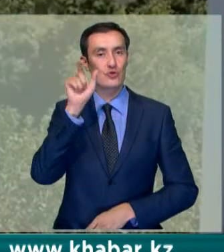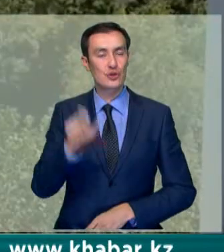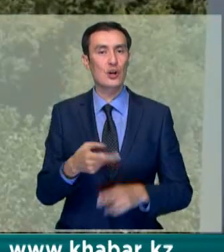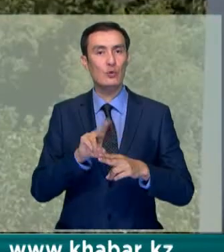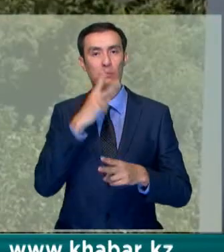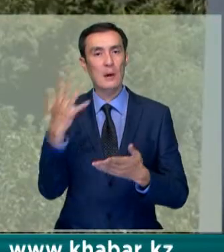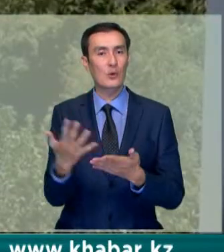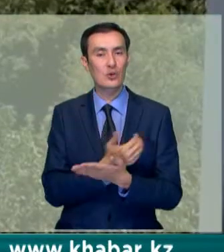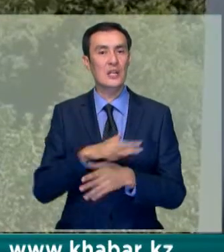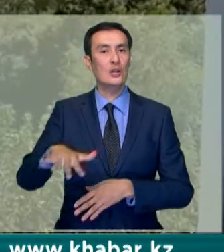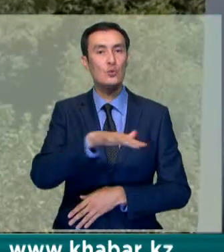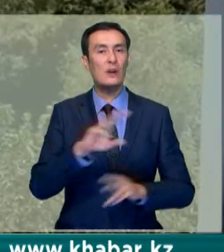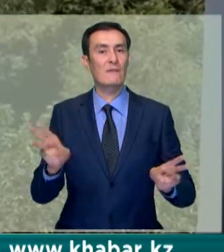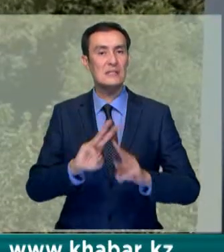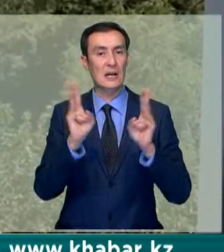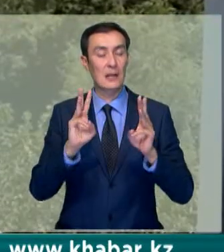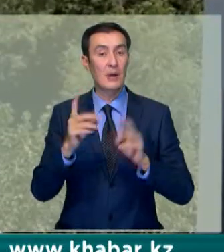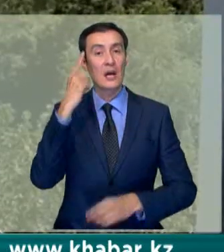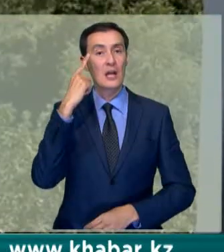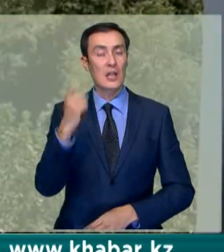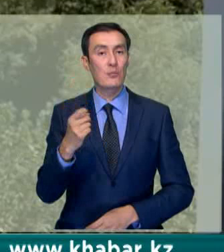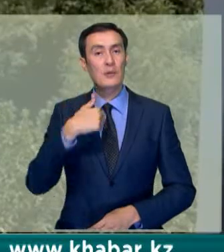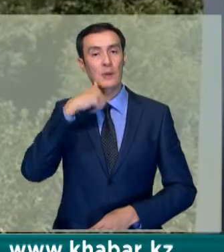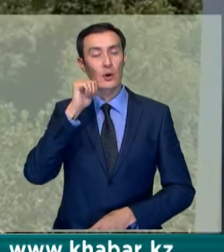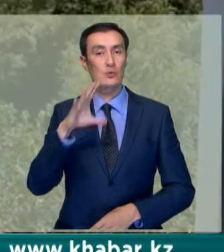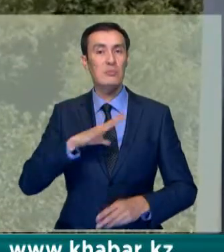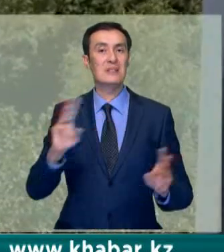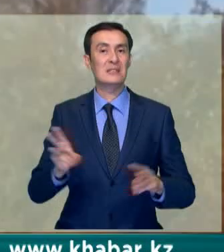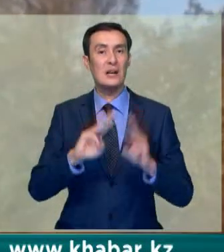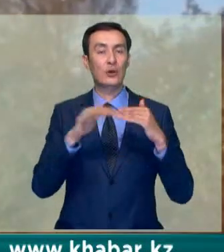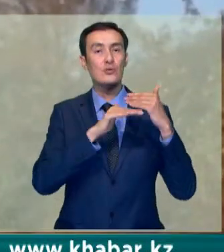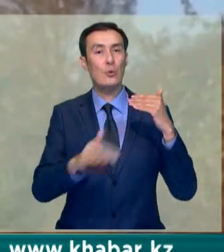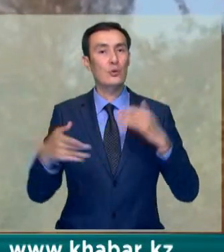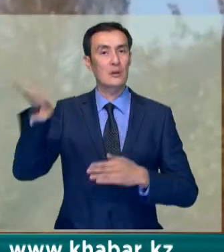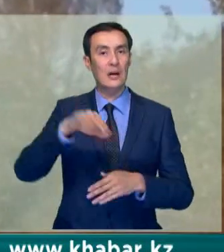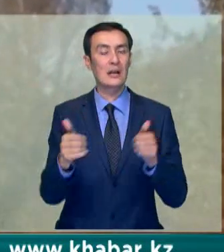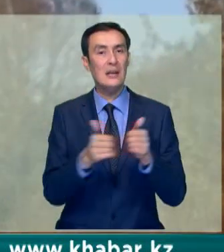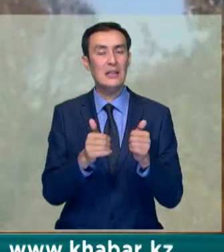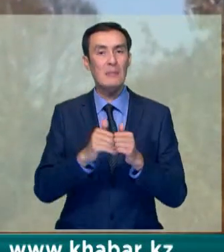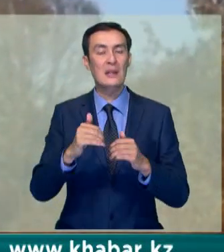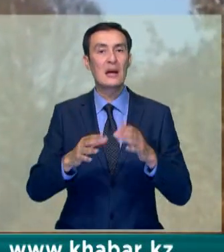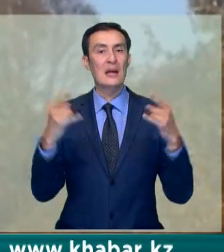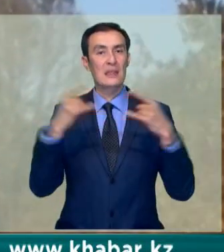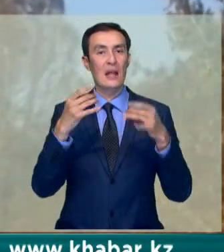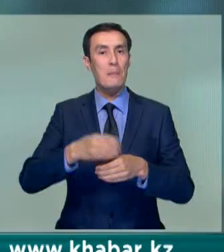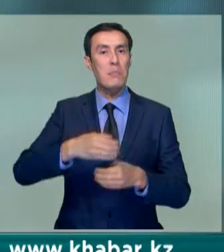которого было обнаружено на территории возгорания. Напомню, накануне сгорел склон горы неподалеку от телебашни.